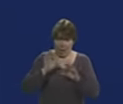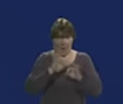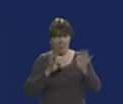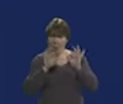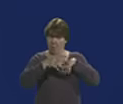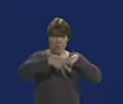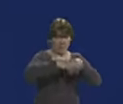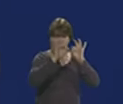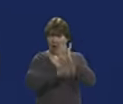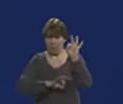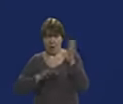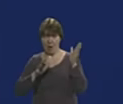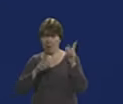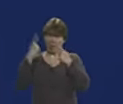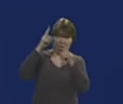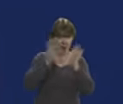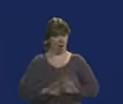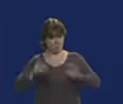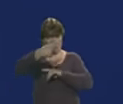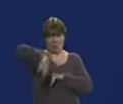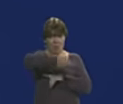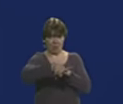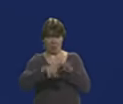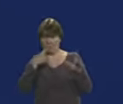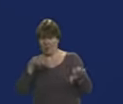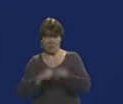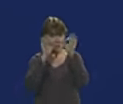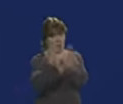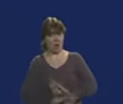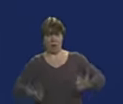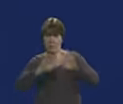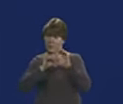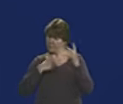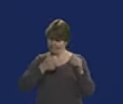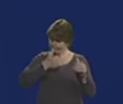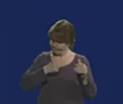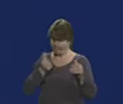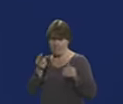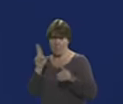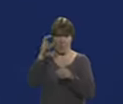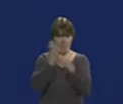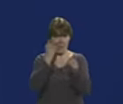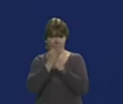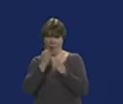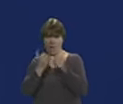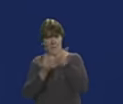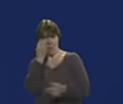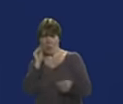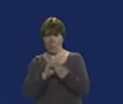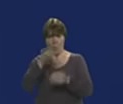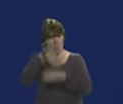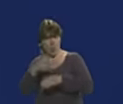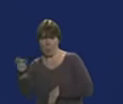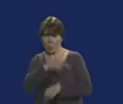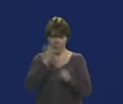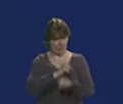défilé. Vous n'avez pas protesté. Vous n'avez pas cassé. Vous êtes reparti un peu plus tôt et rentré un peu plus tard le soir. Et vous